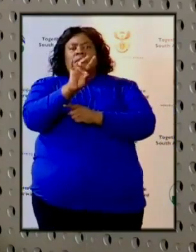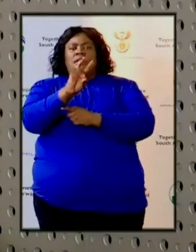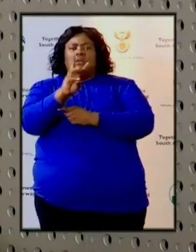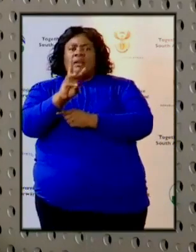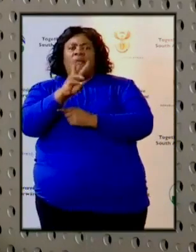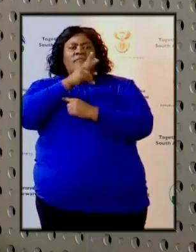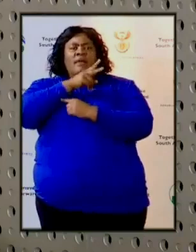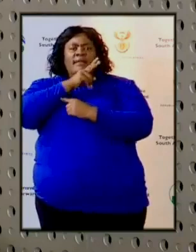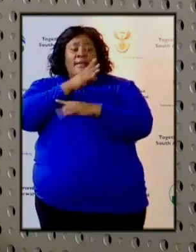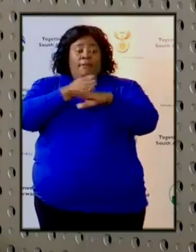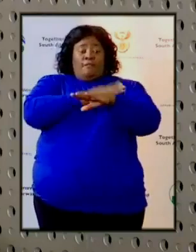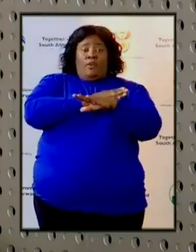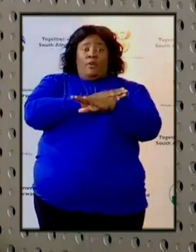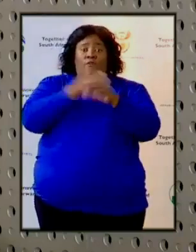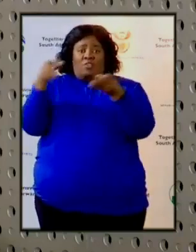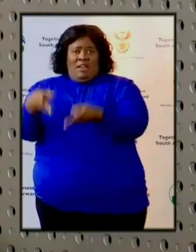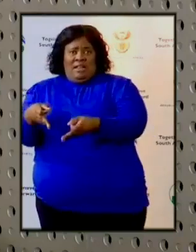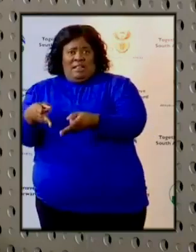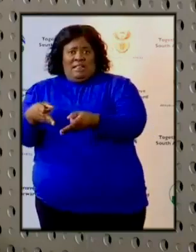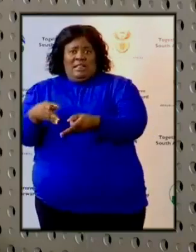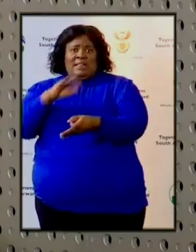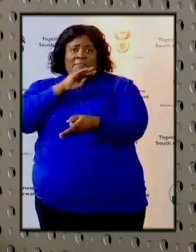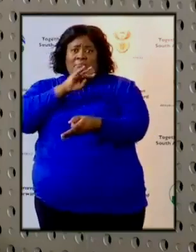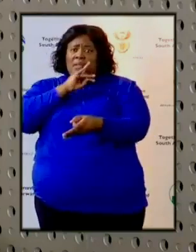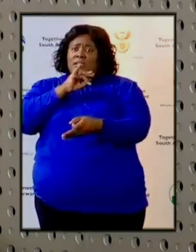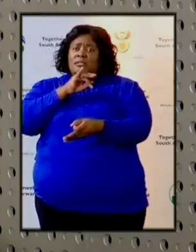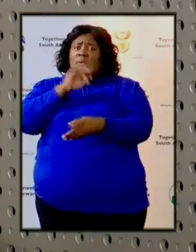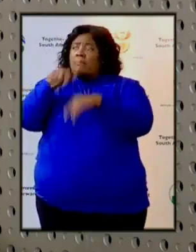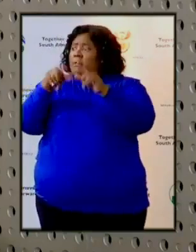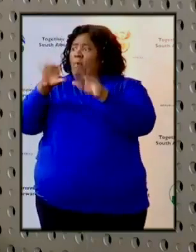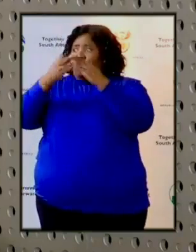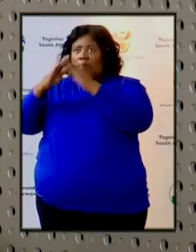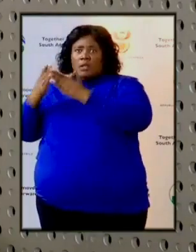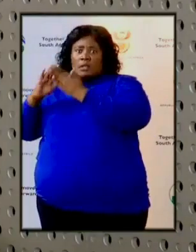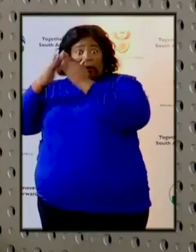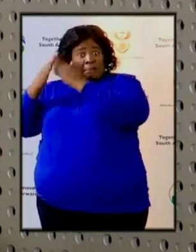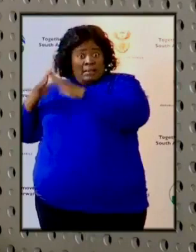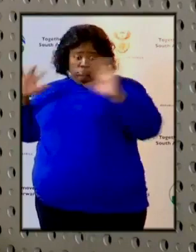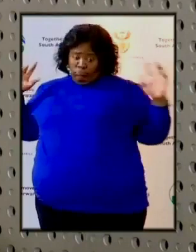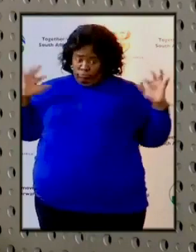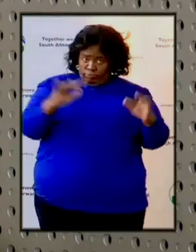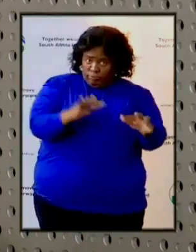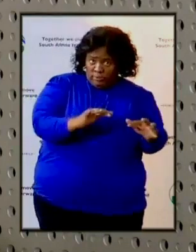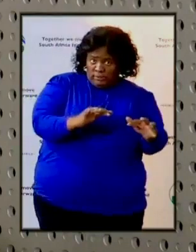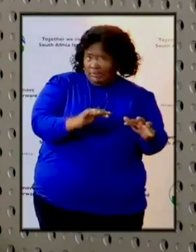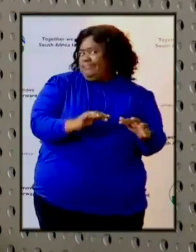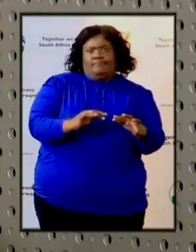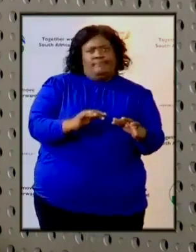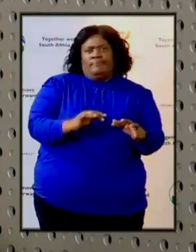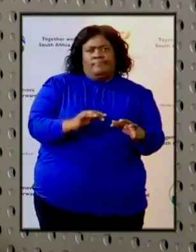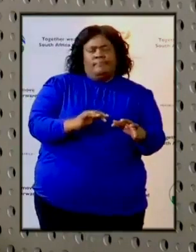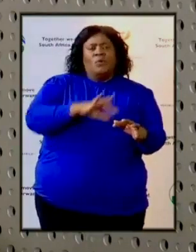manizoduduza. Akufuneki ukuthi nizogcwala ngoba futhi igciwane